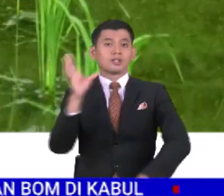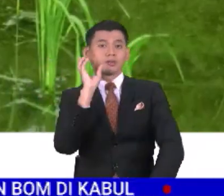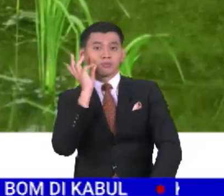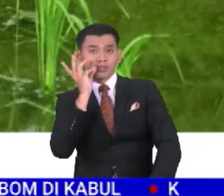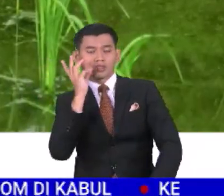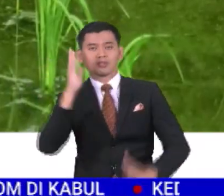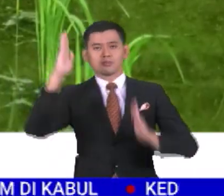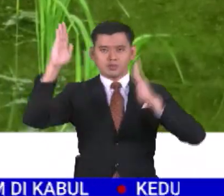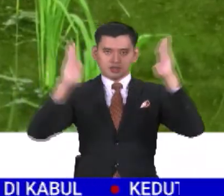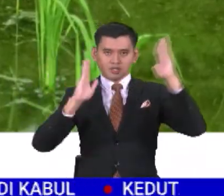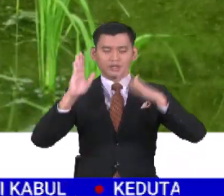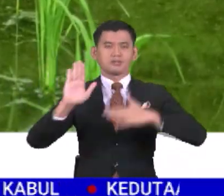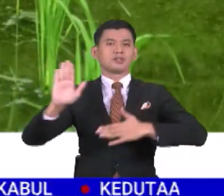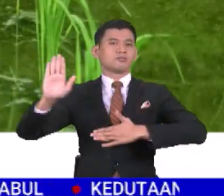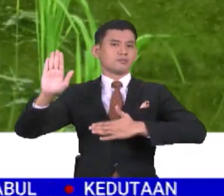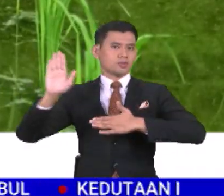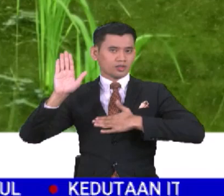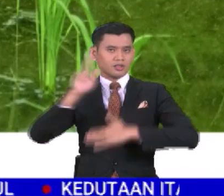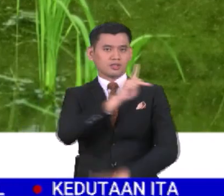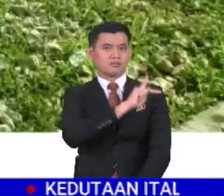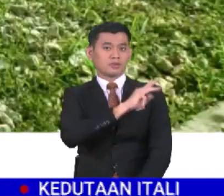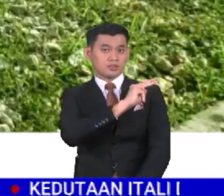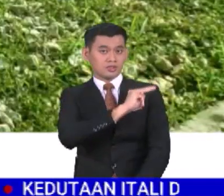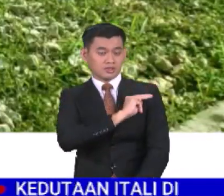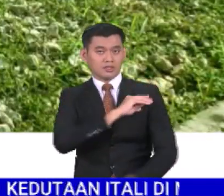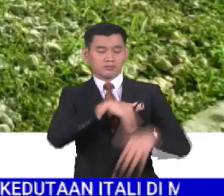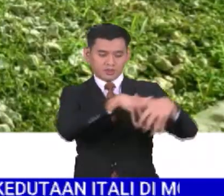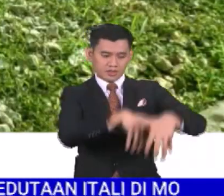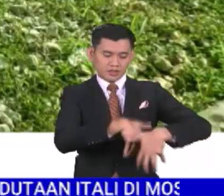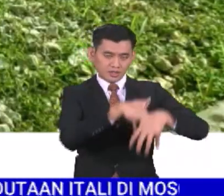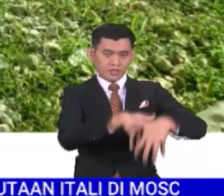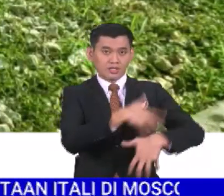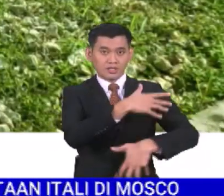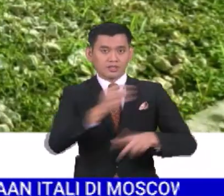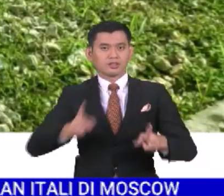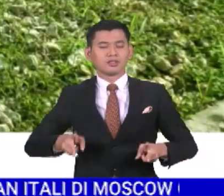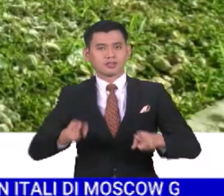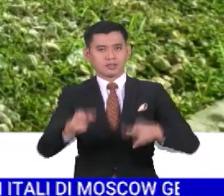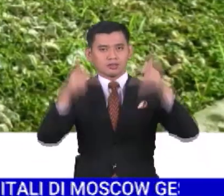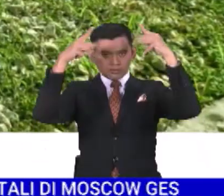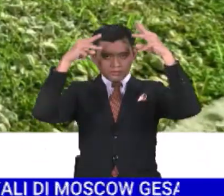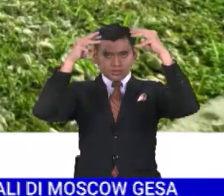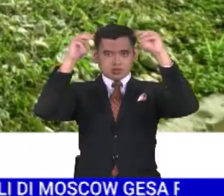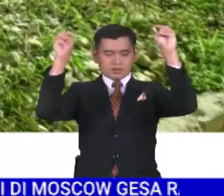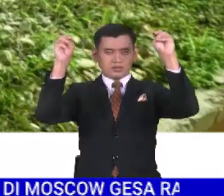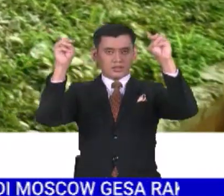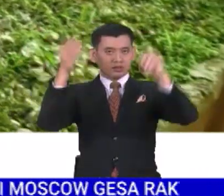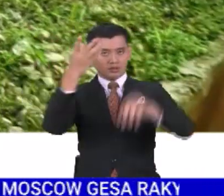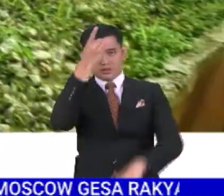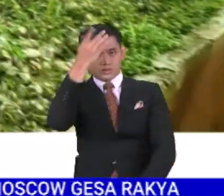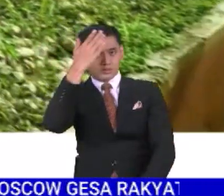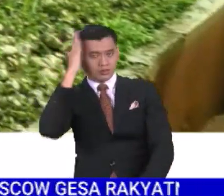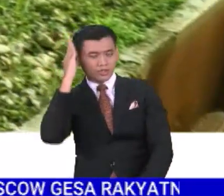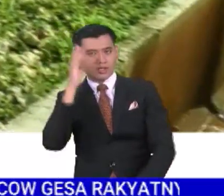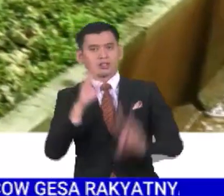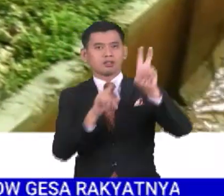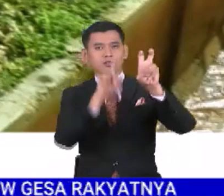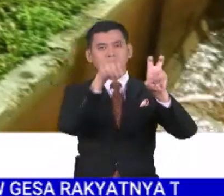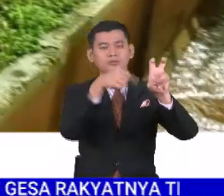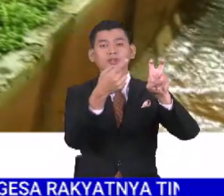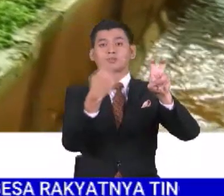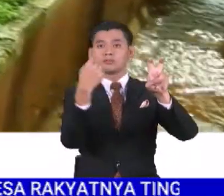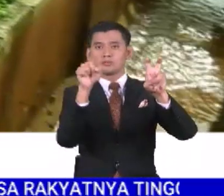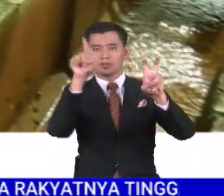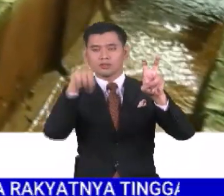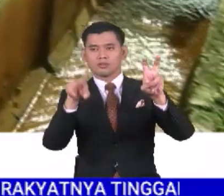diperakui Kementerian Pertanian dan Industri Makanan dan dilancarkan Perdana Menteri pada 20 November tahun lalu.